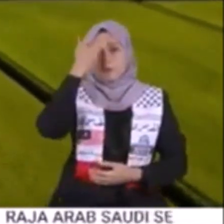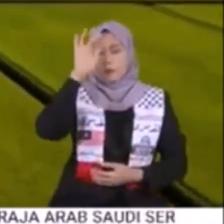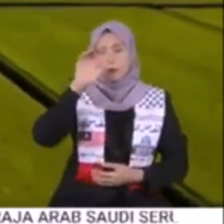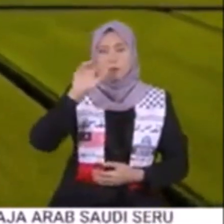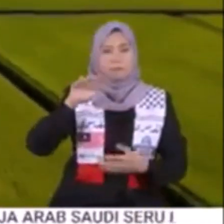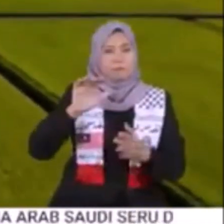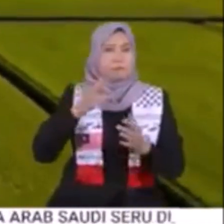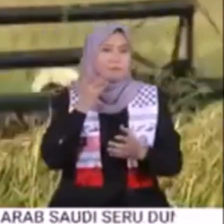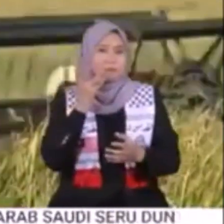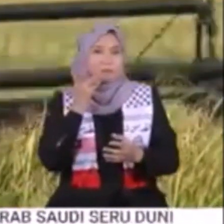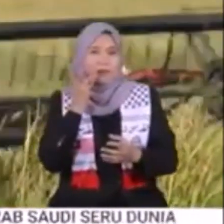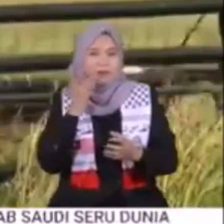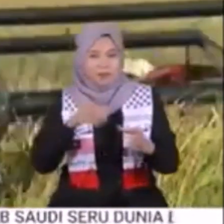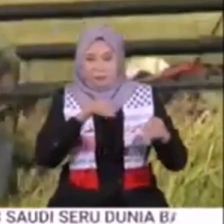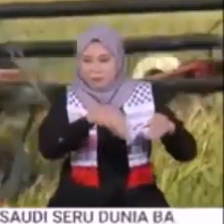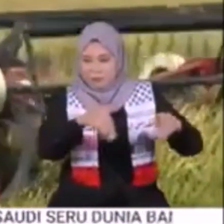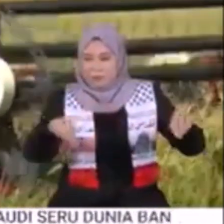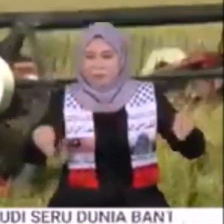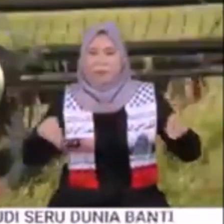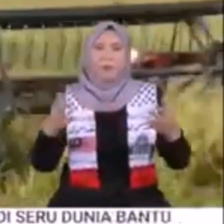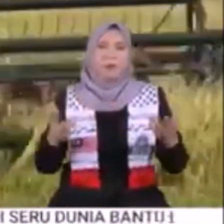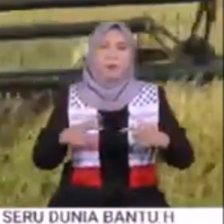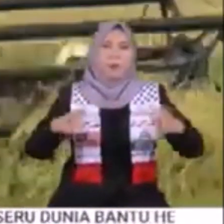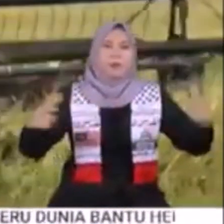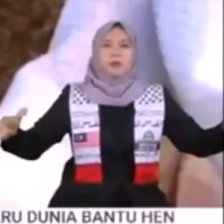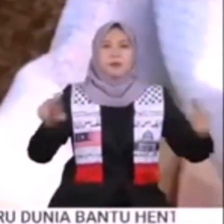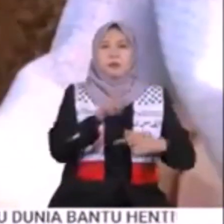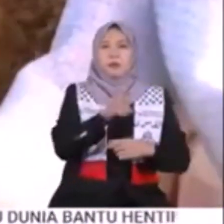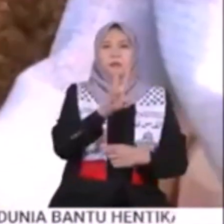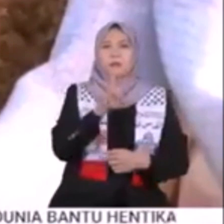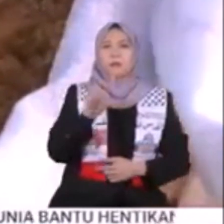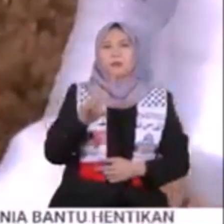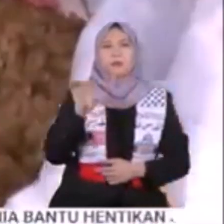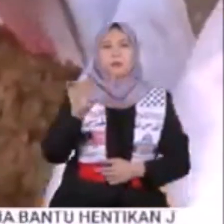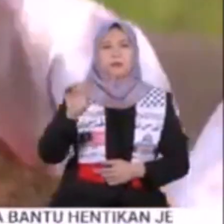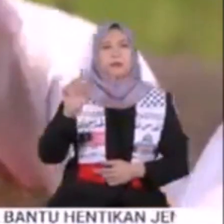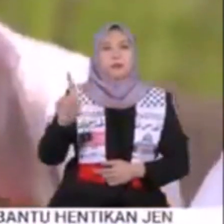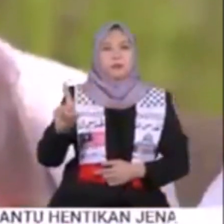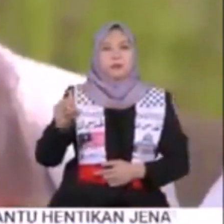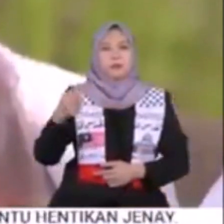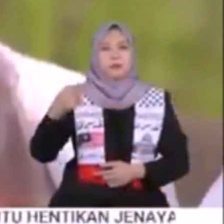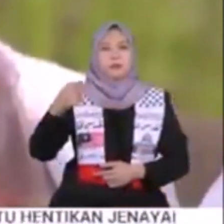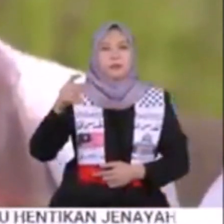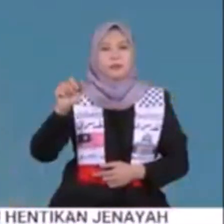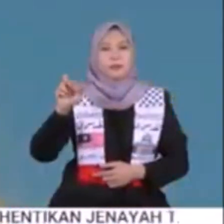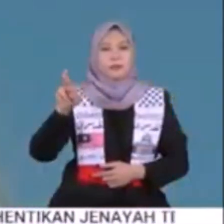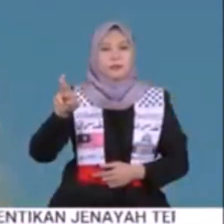di Kampung Kesapang Tengah, Kota Belud berkeluasan 27.81 hektar.